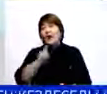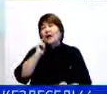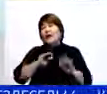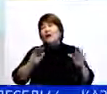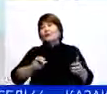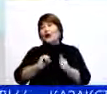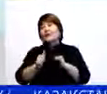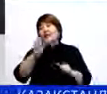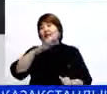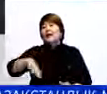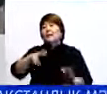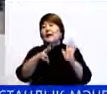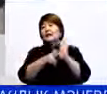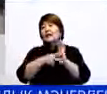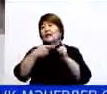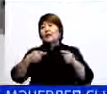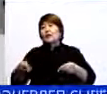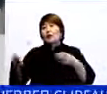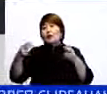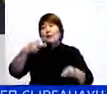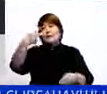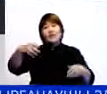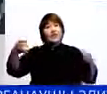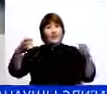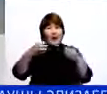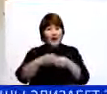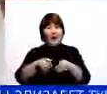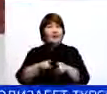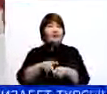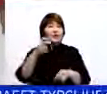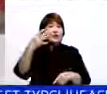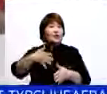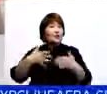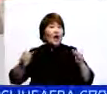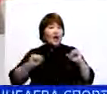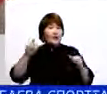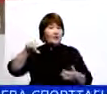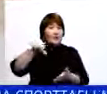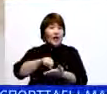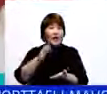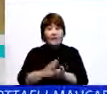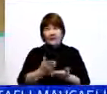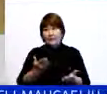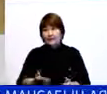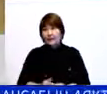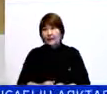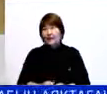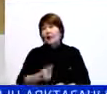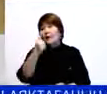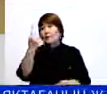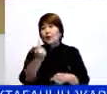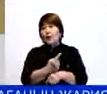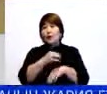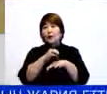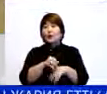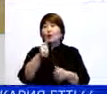Жасөспірімдер жарысында еліміздің 8 өңірінен келген 20 команда 250-ден астам спортшы сайысқа түсуде. Бұл енді бір ақ рет өткізетін